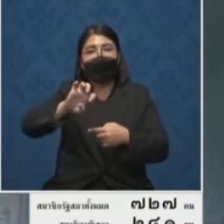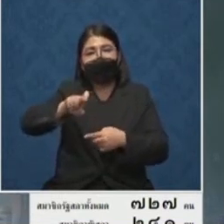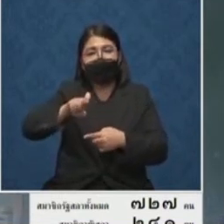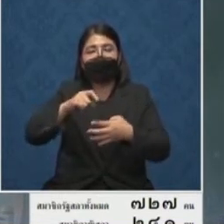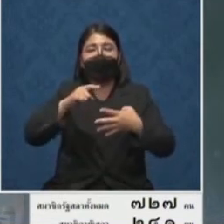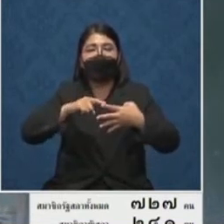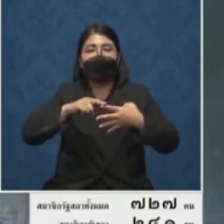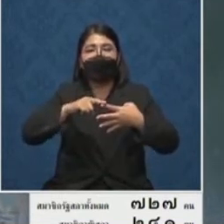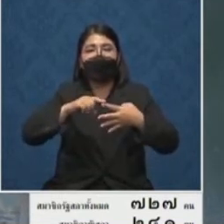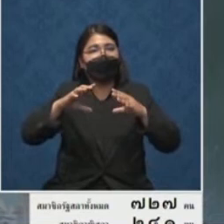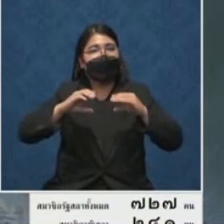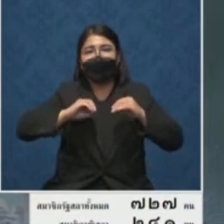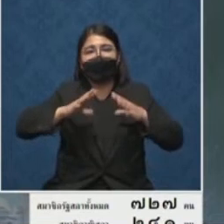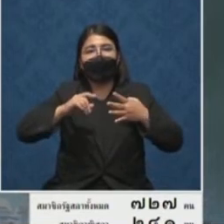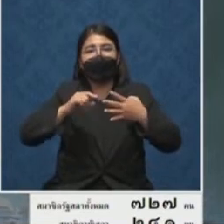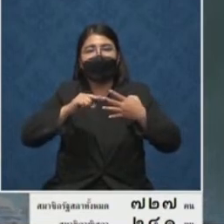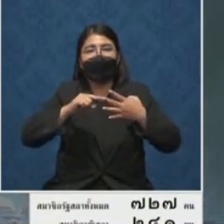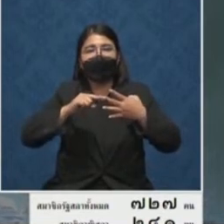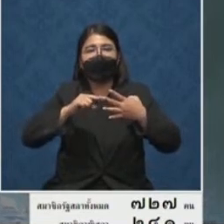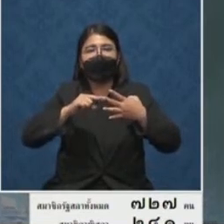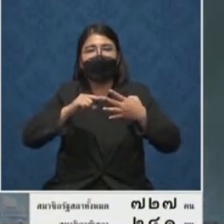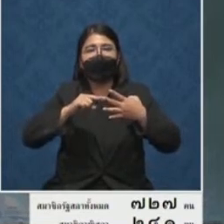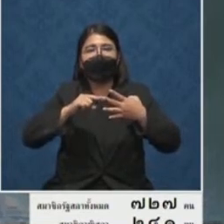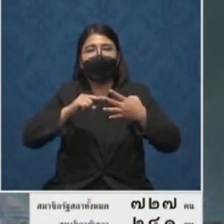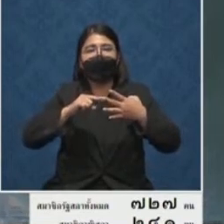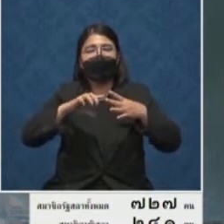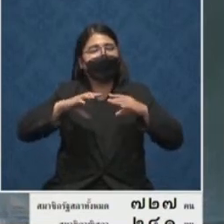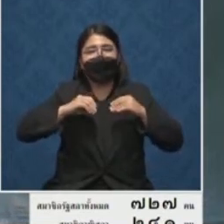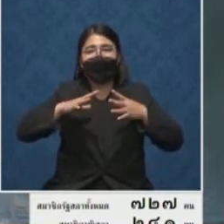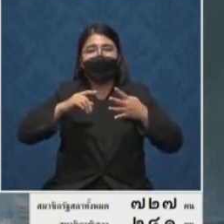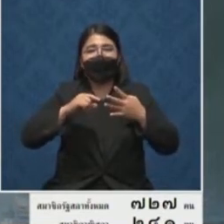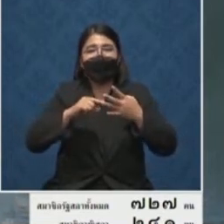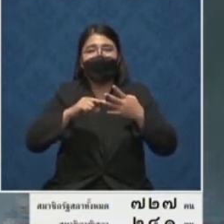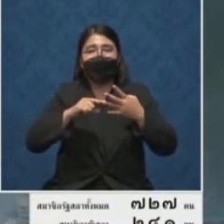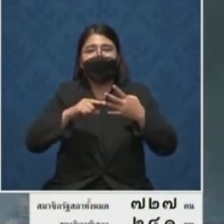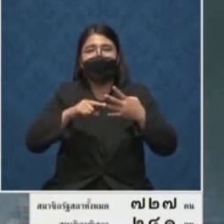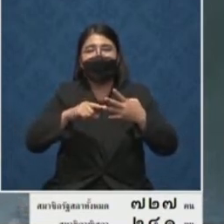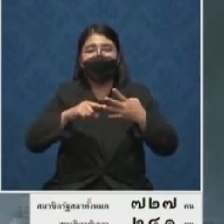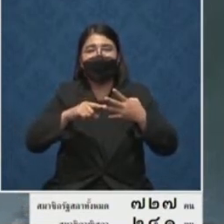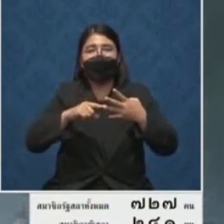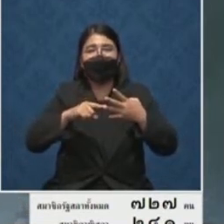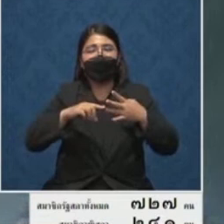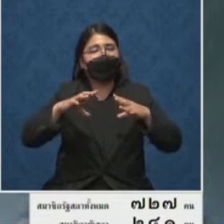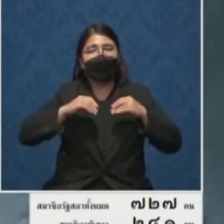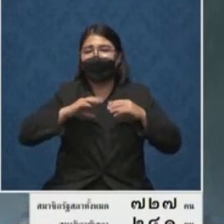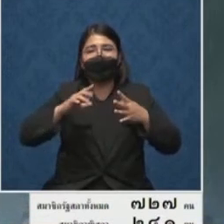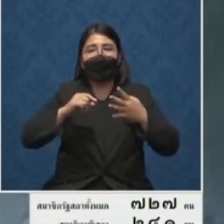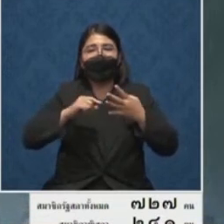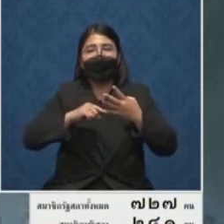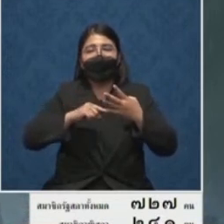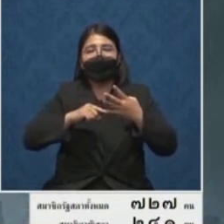อภิชาติโตดิโลกเวท 1ไม่รับหลักการ2ไม่รับหลัก